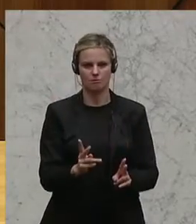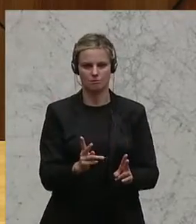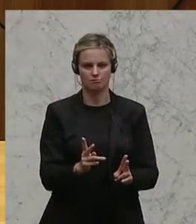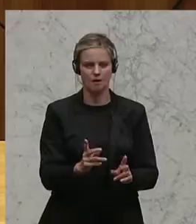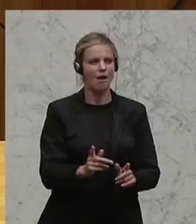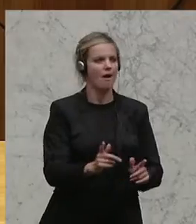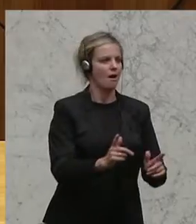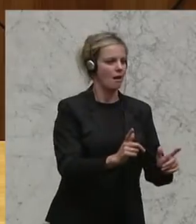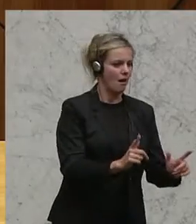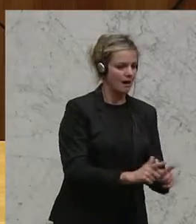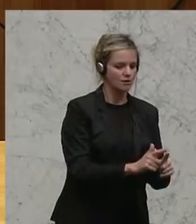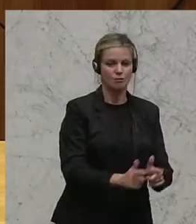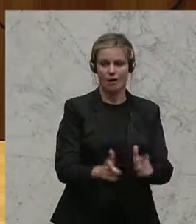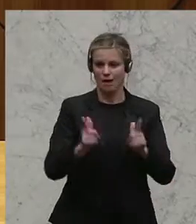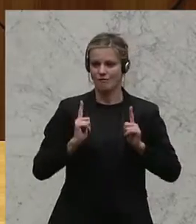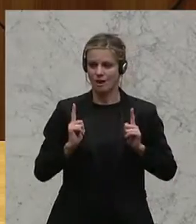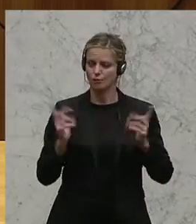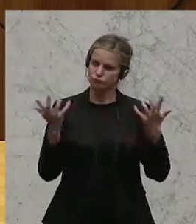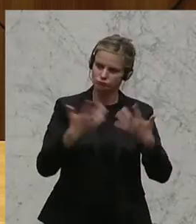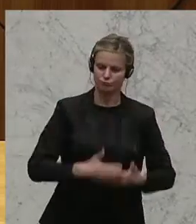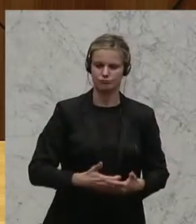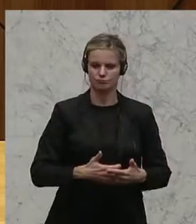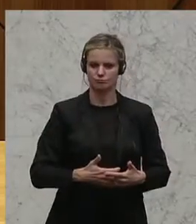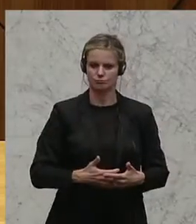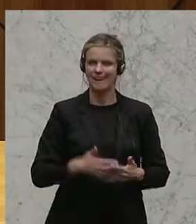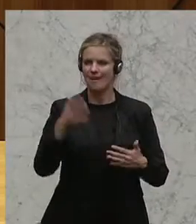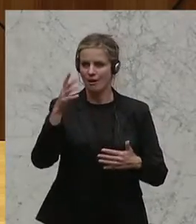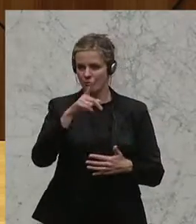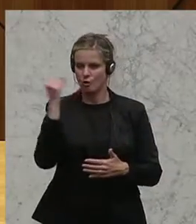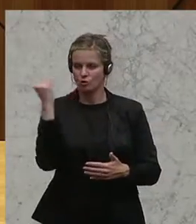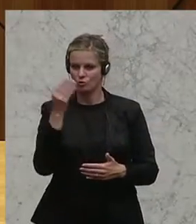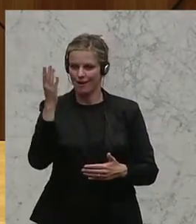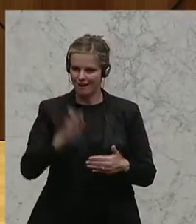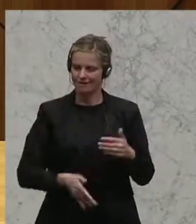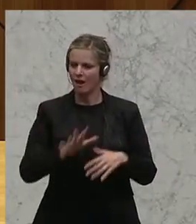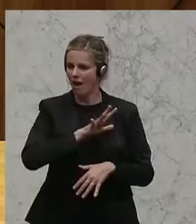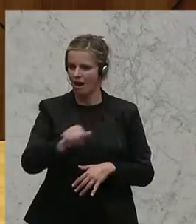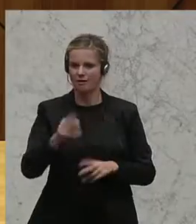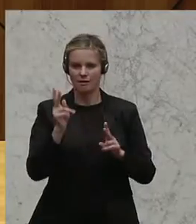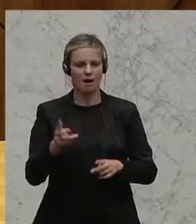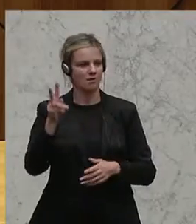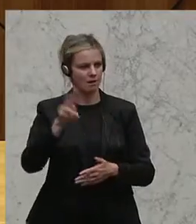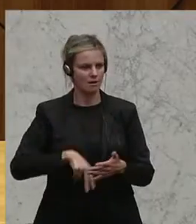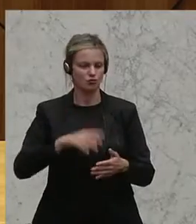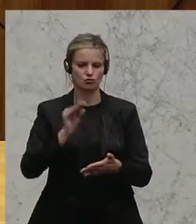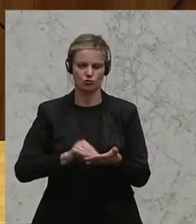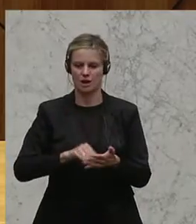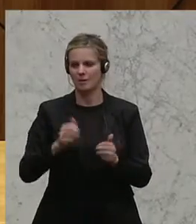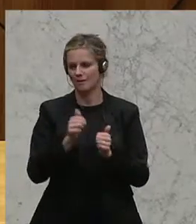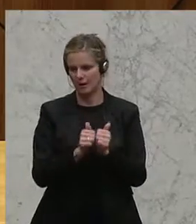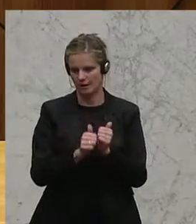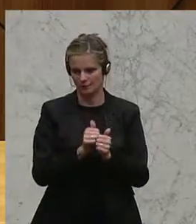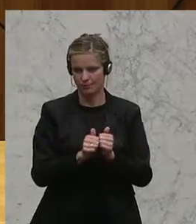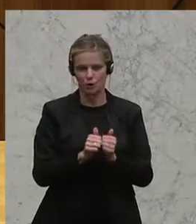Volksschule, dass am Ende der Volksschule alle Kinder lesen, schreiben und rechnen können. Die Schuleingangsphase